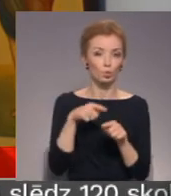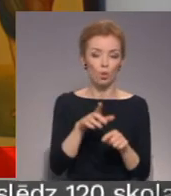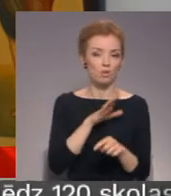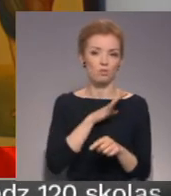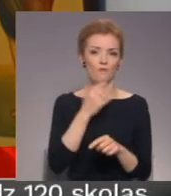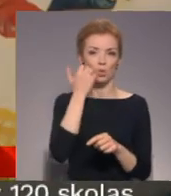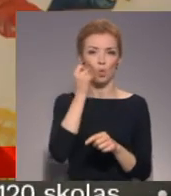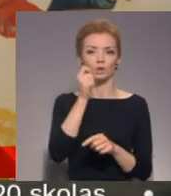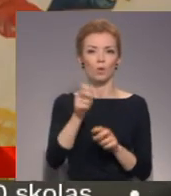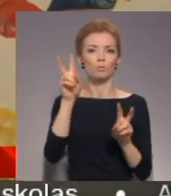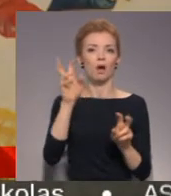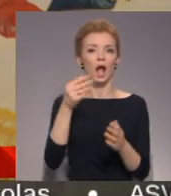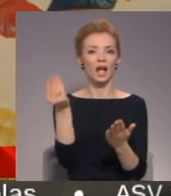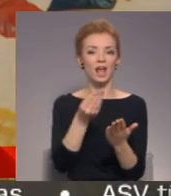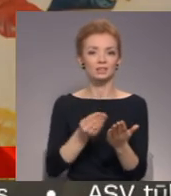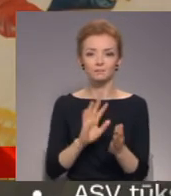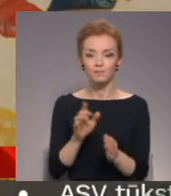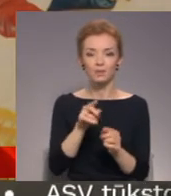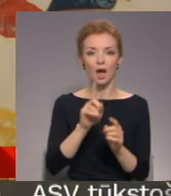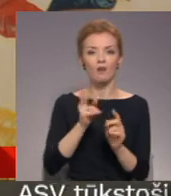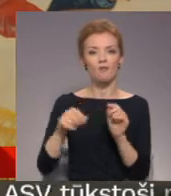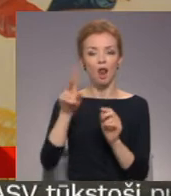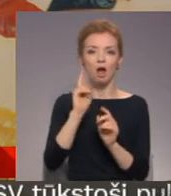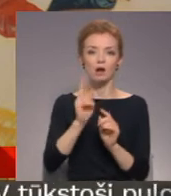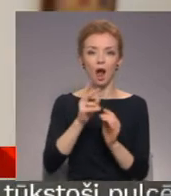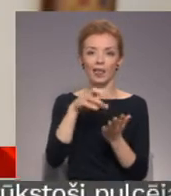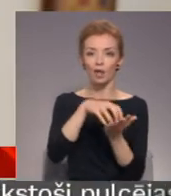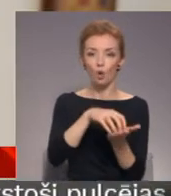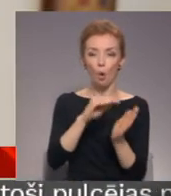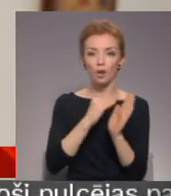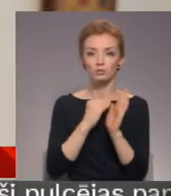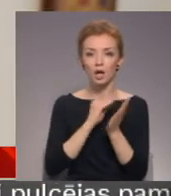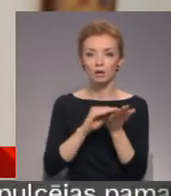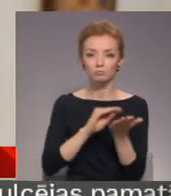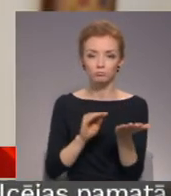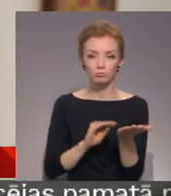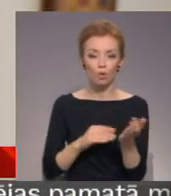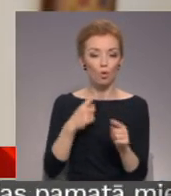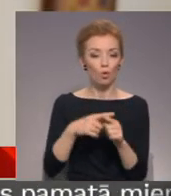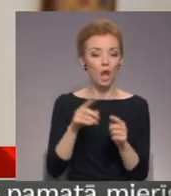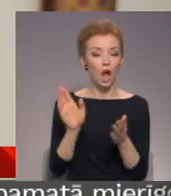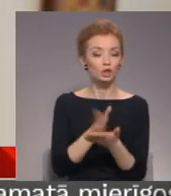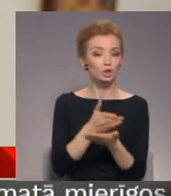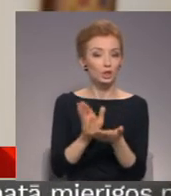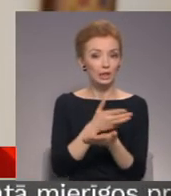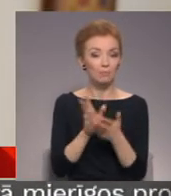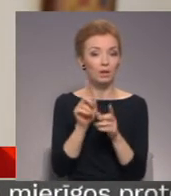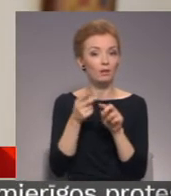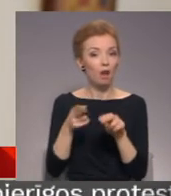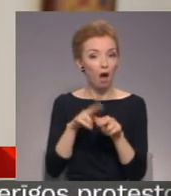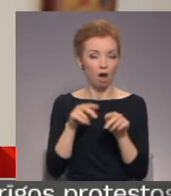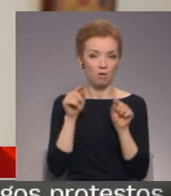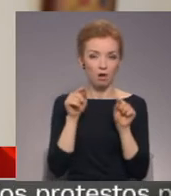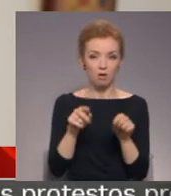par glezniecību, tā ir vairāk kā ikonas rakstīšana, jo ikona, atšķirībā no, piemēram, gleznas, ne tikai vienkārši tik sastādīt,